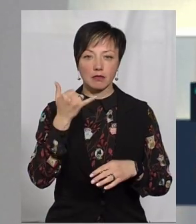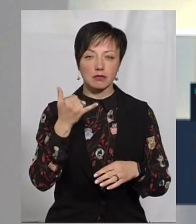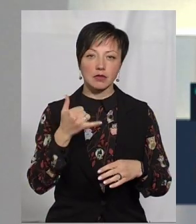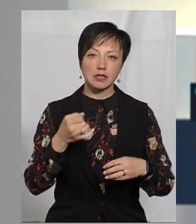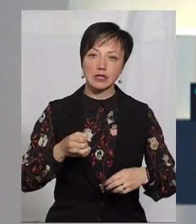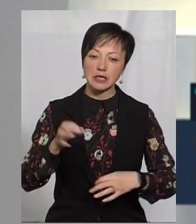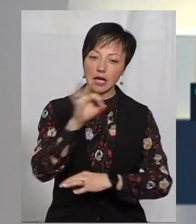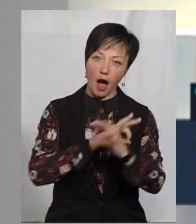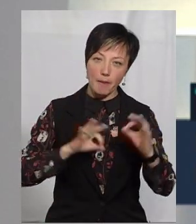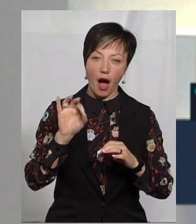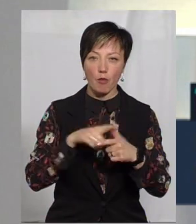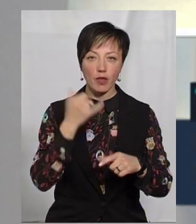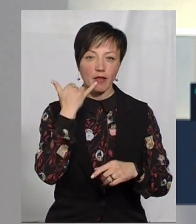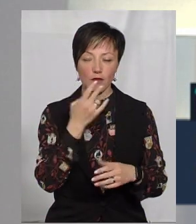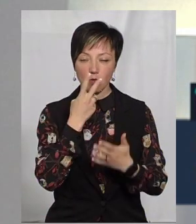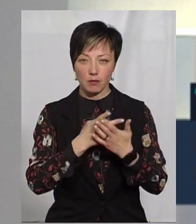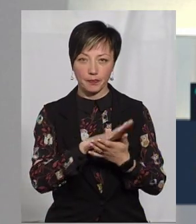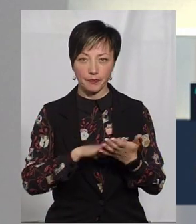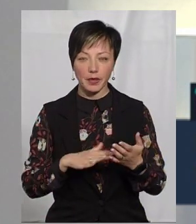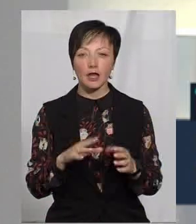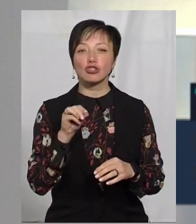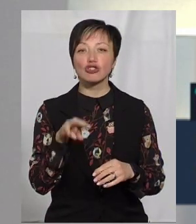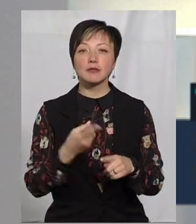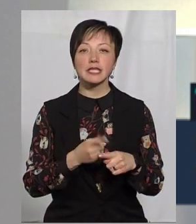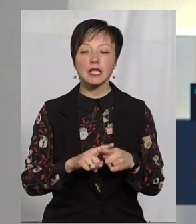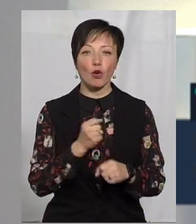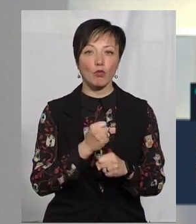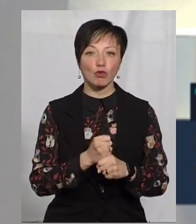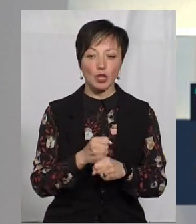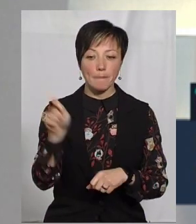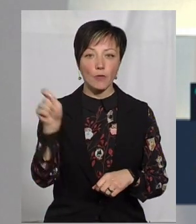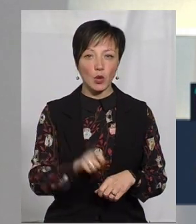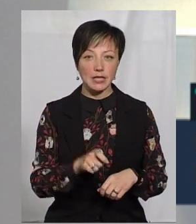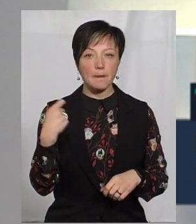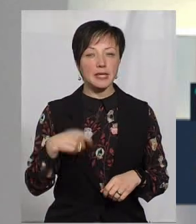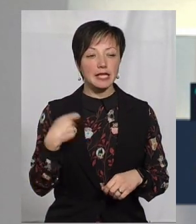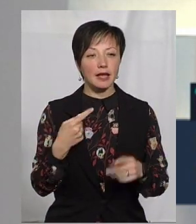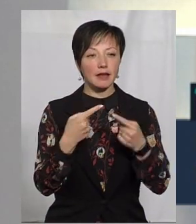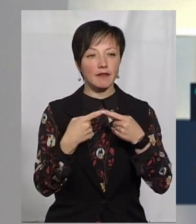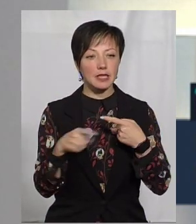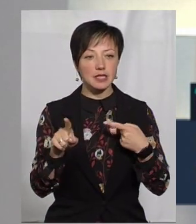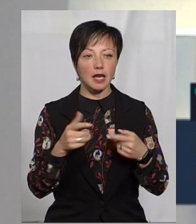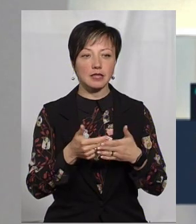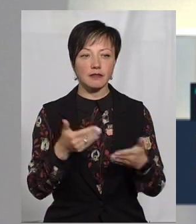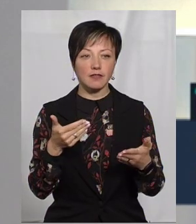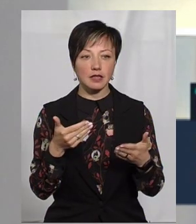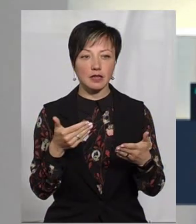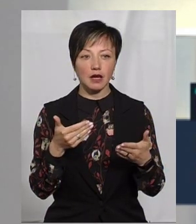телефоном. Загалом, чим ця робоча поїздка президента відрізняється